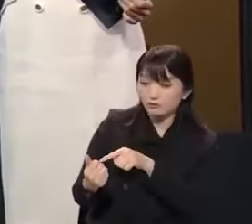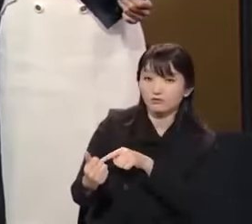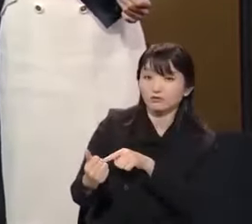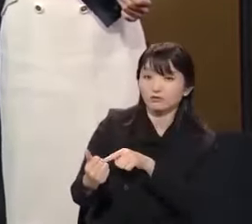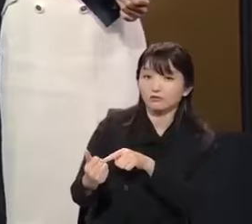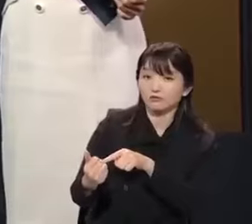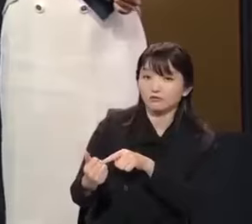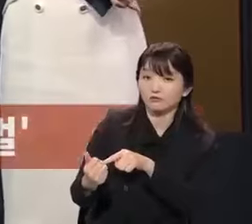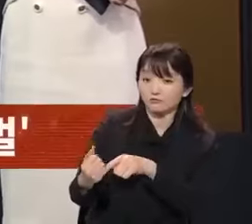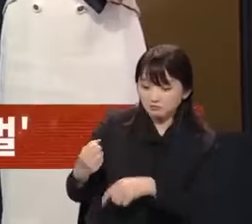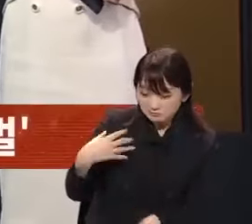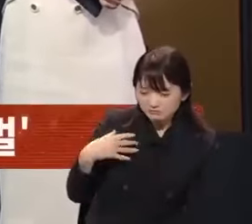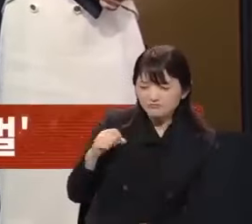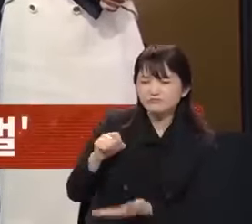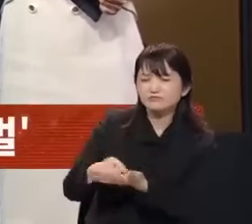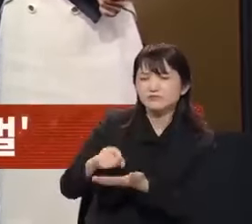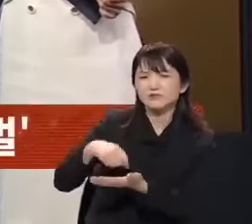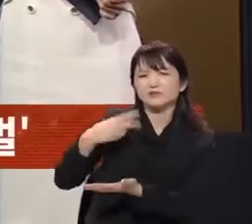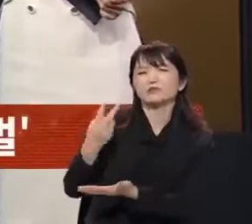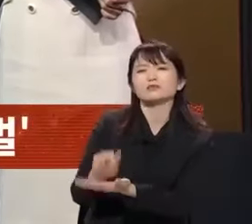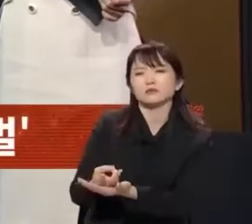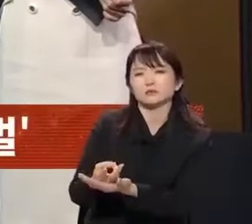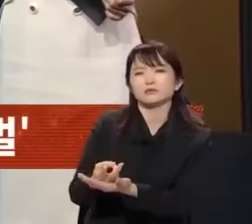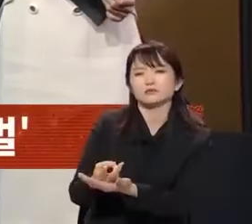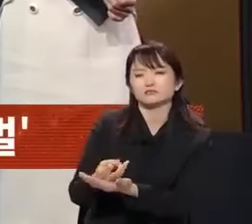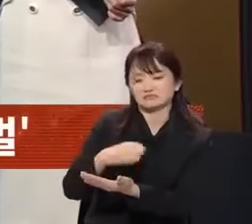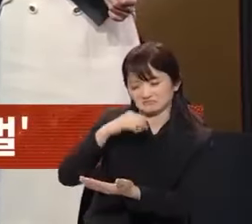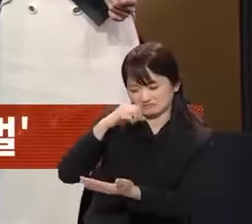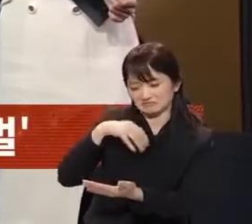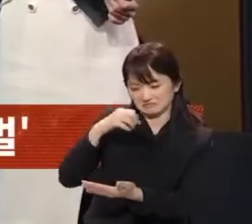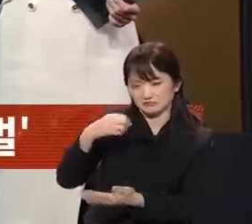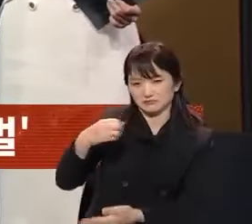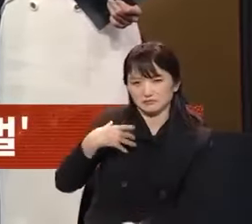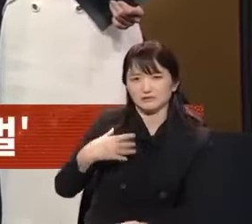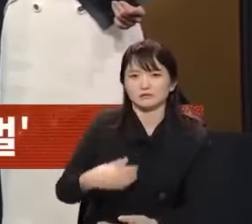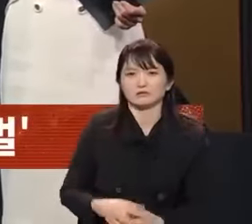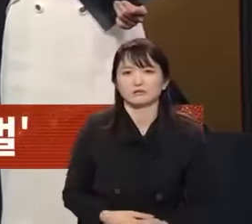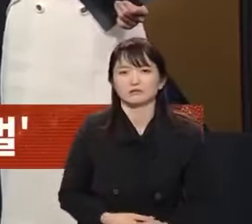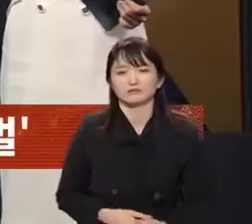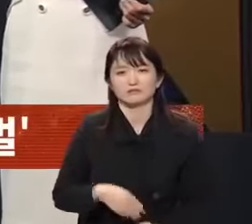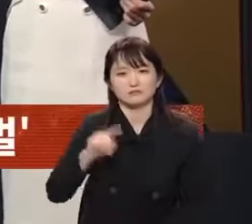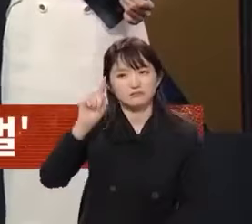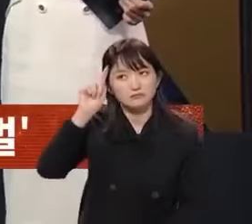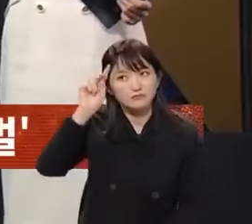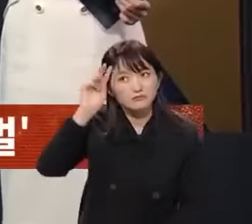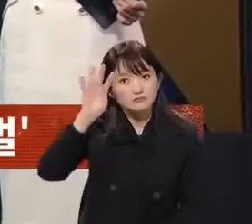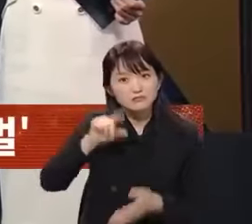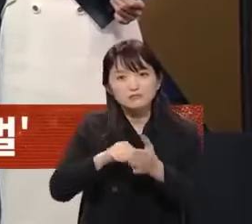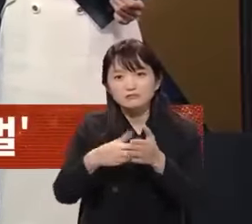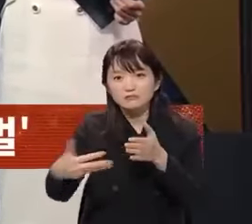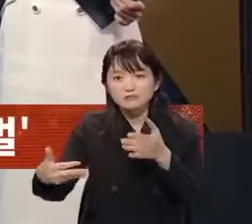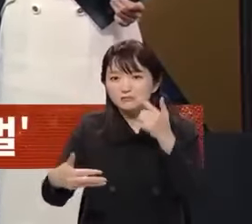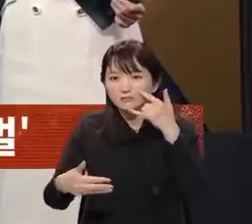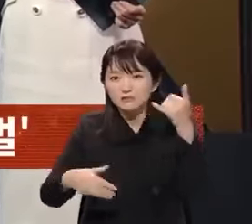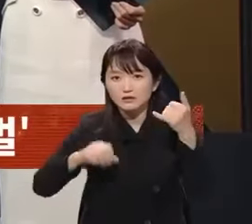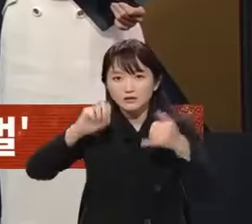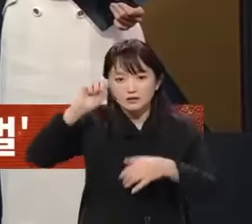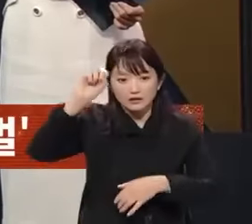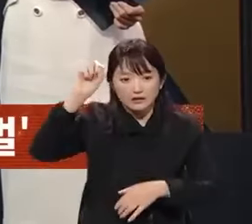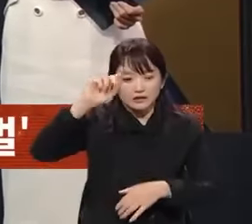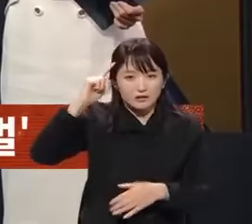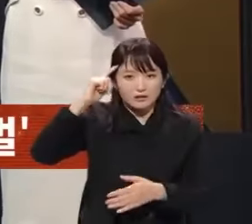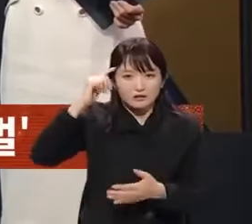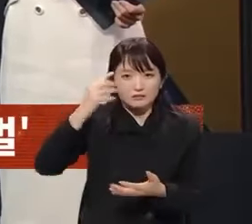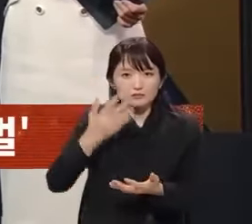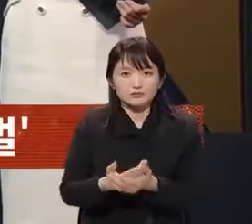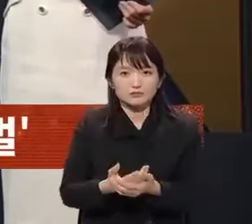물었는데요. 아들은 축구하다가 넘어졌어요라고 얼버무렸습니다. 그렇게 며칠이 흘렀을까 부모는 청천벽력